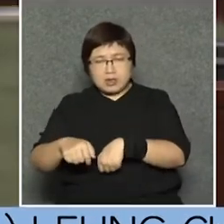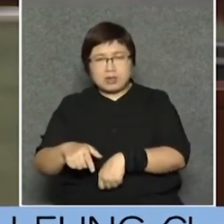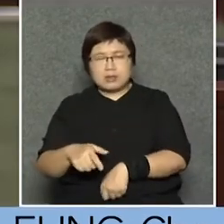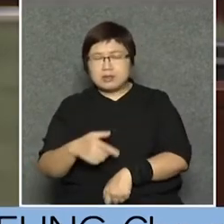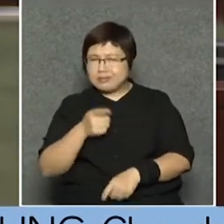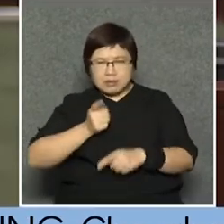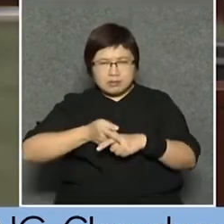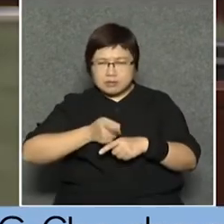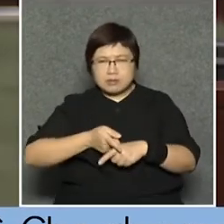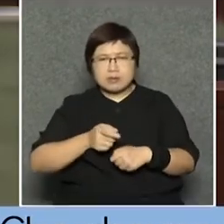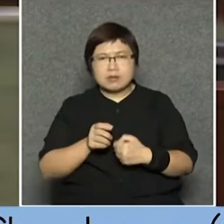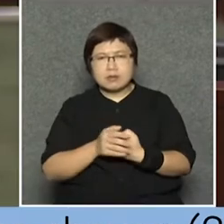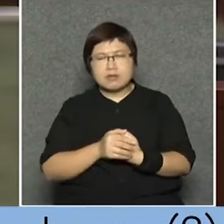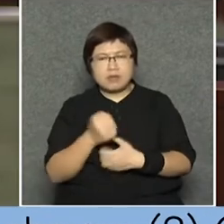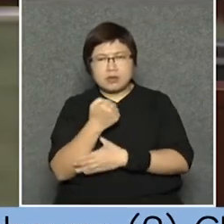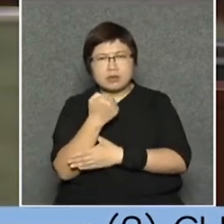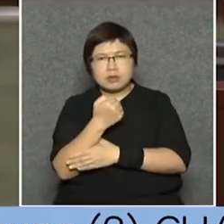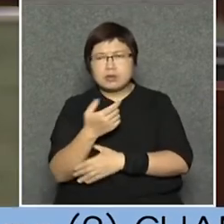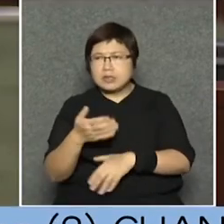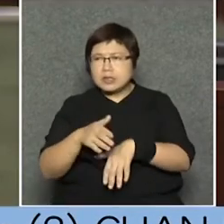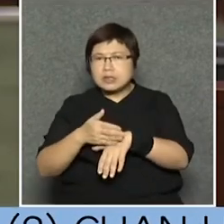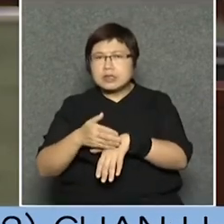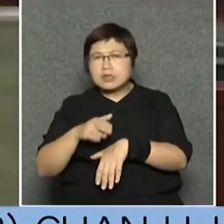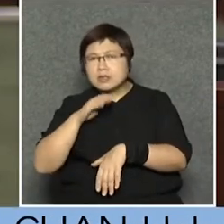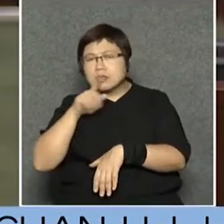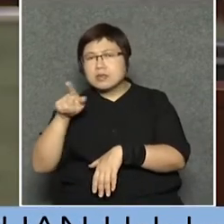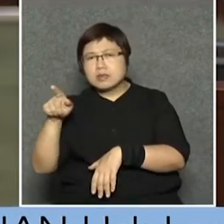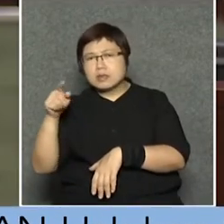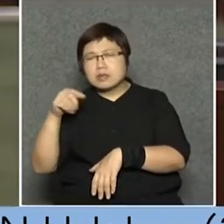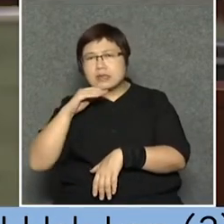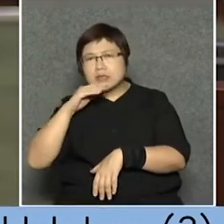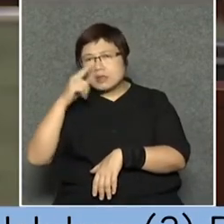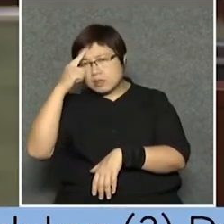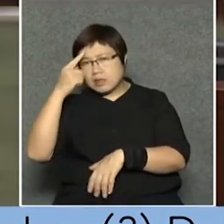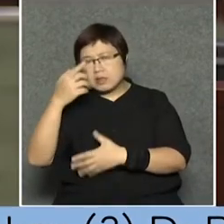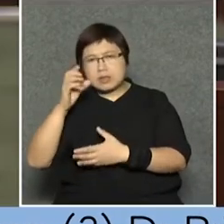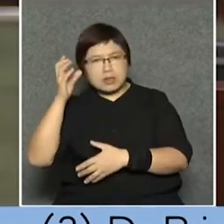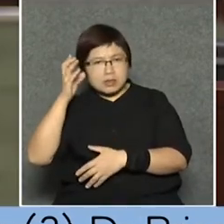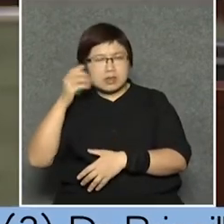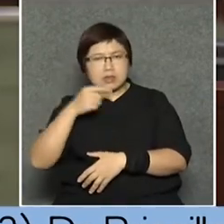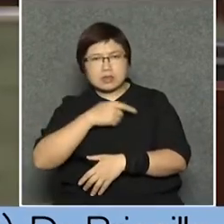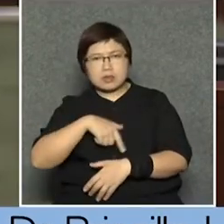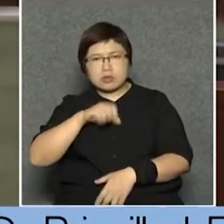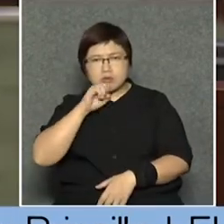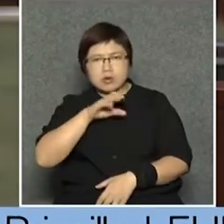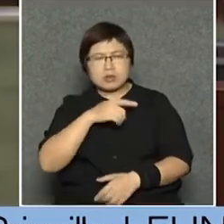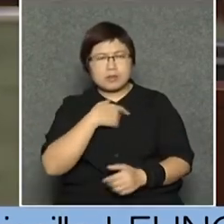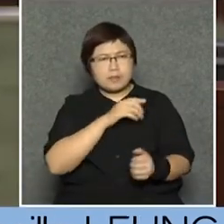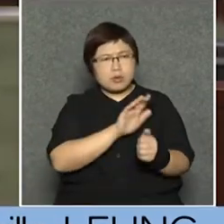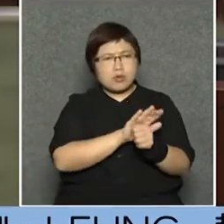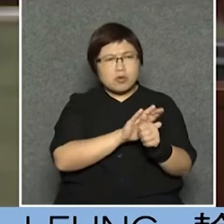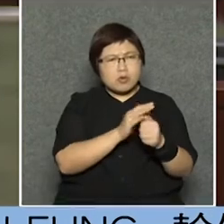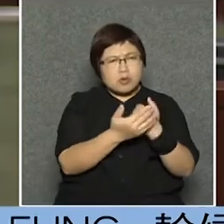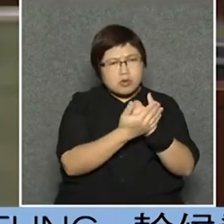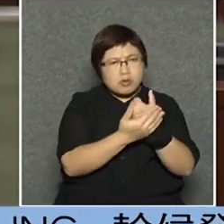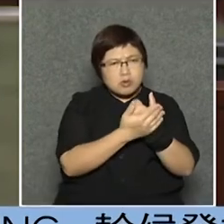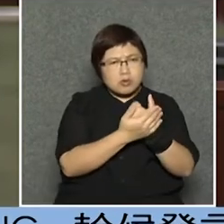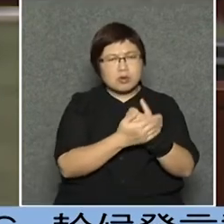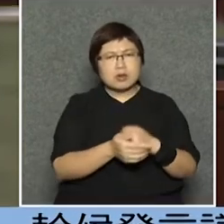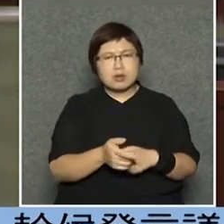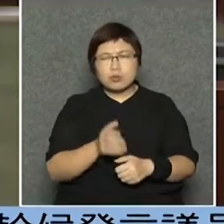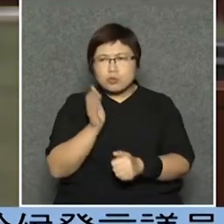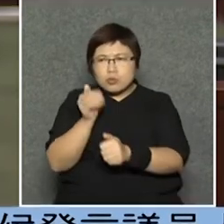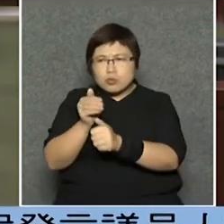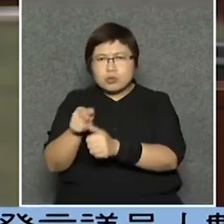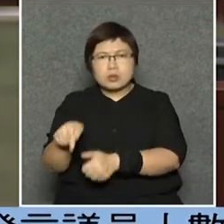望一會可能梁志祥陳克勤都說，你真的要幫幫手，即是說服本會